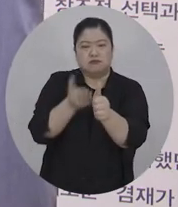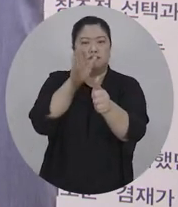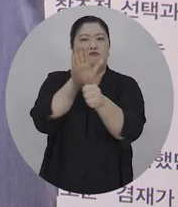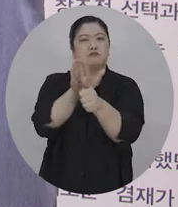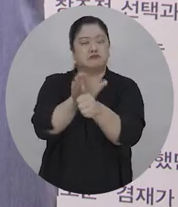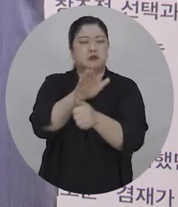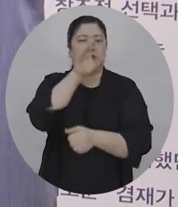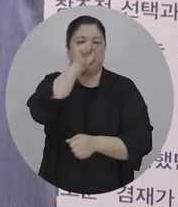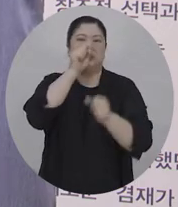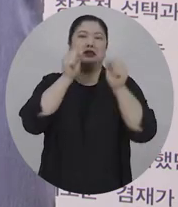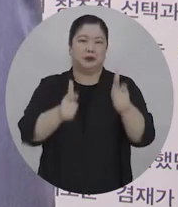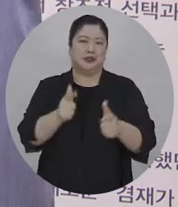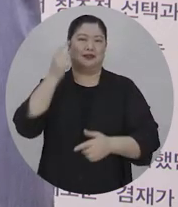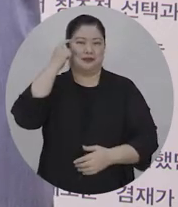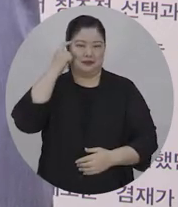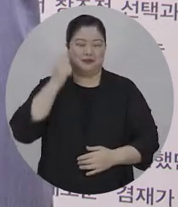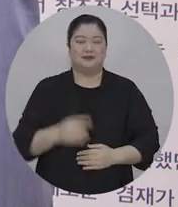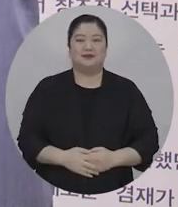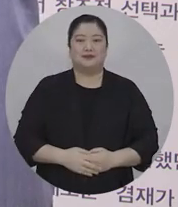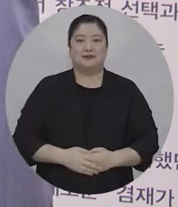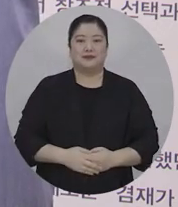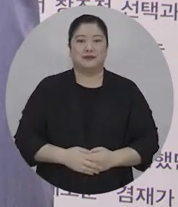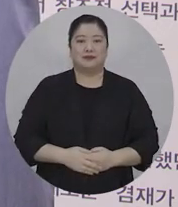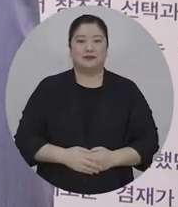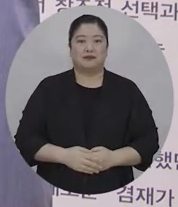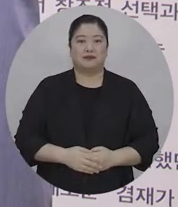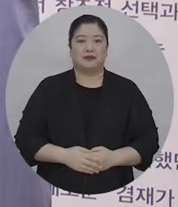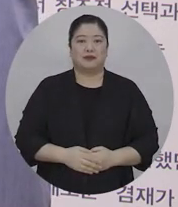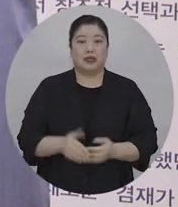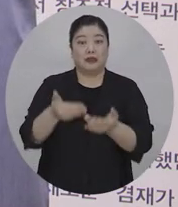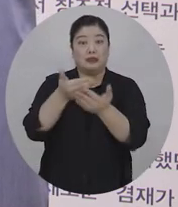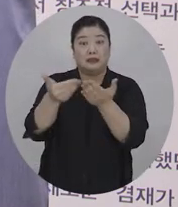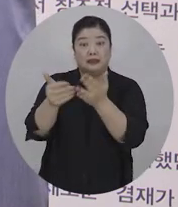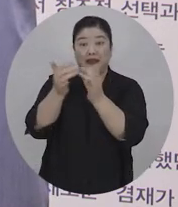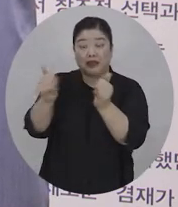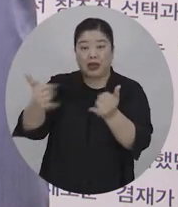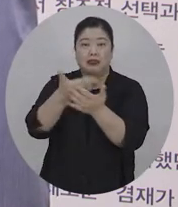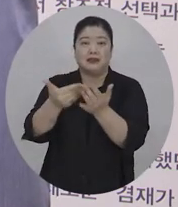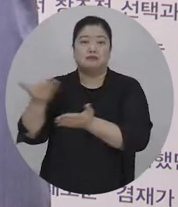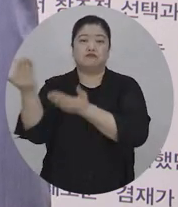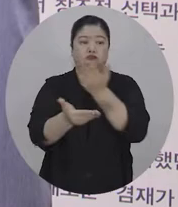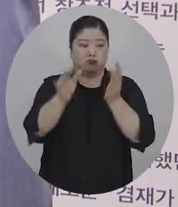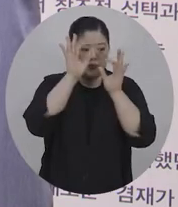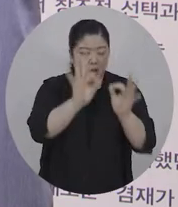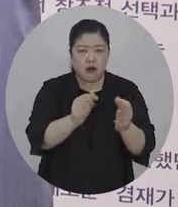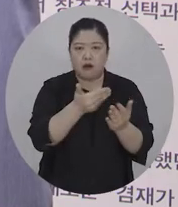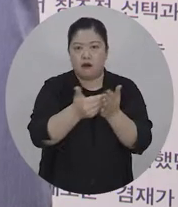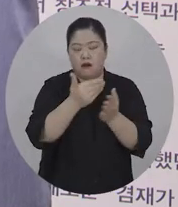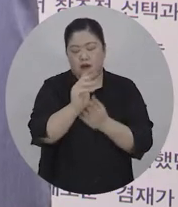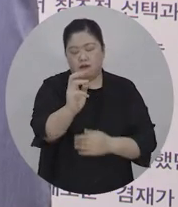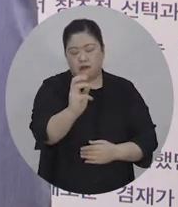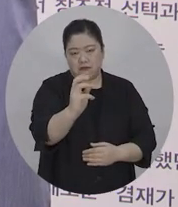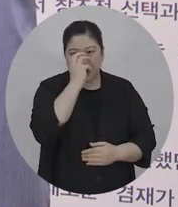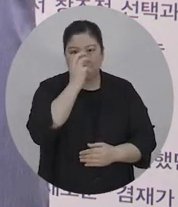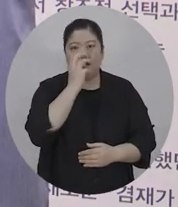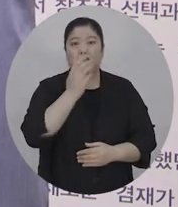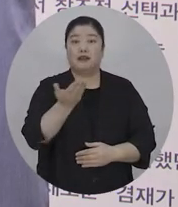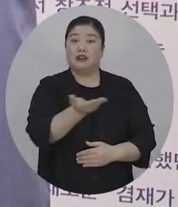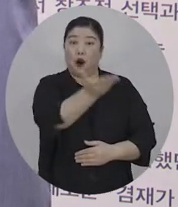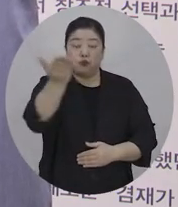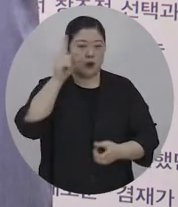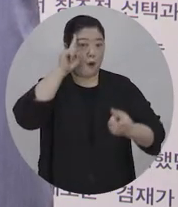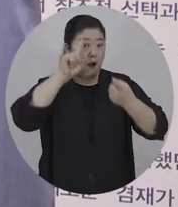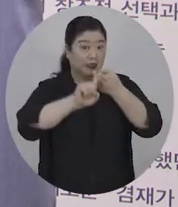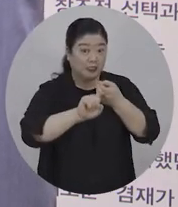뜻깊은 돼 라고 생각합니다 수준높은 작가들의 작품들이 전시되는 만큼 우리 국민